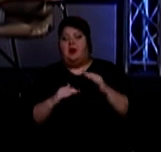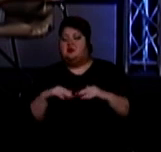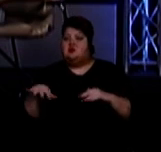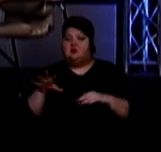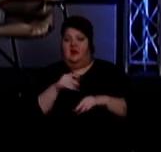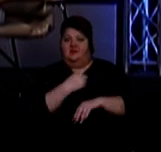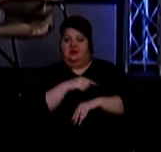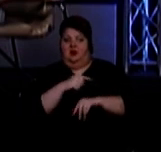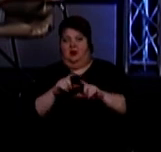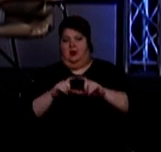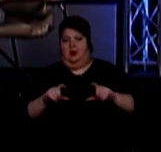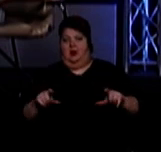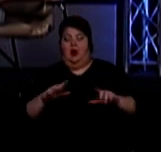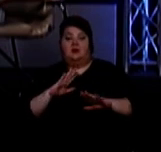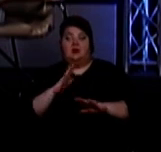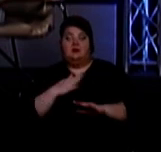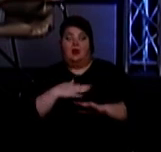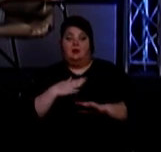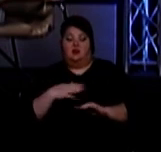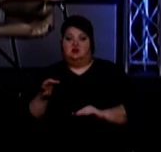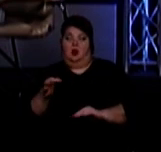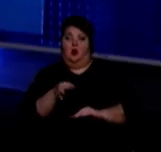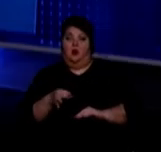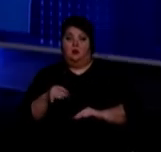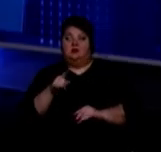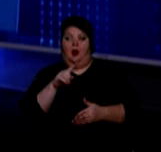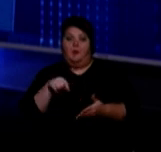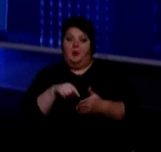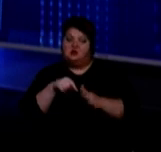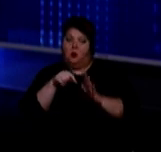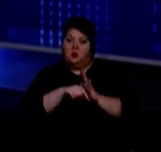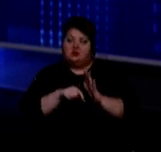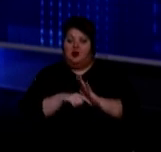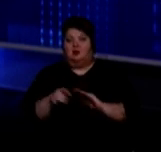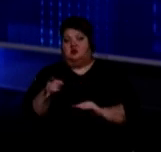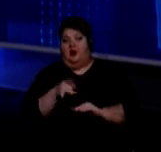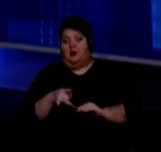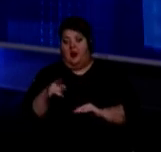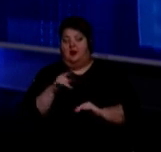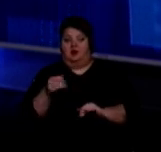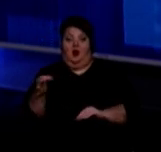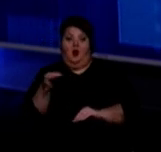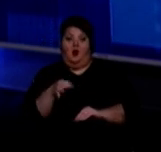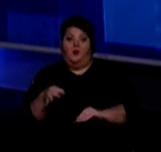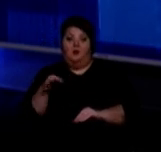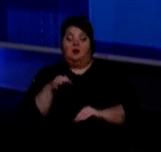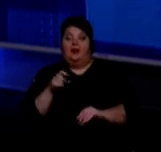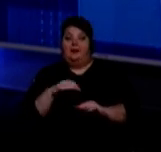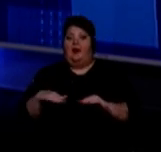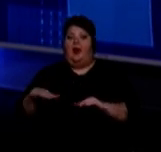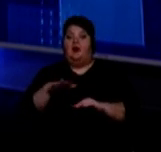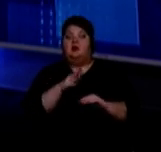лікарні нашої області, це і міського значення, районного, і обласного. Я на території